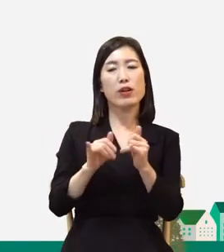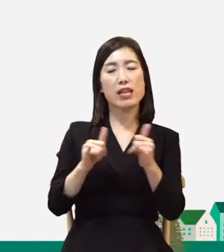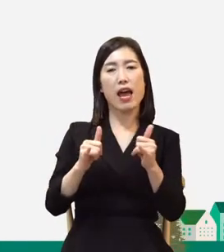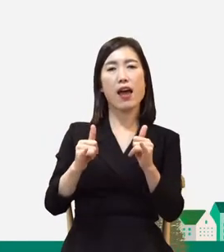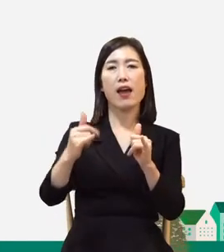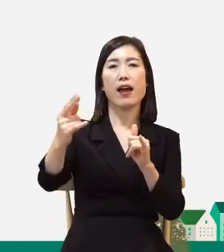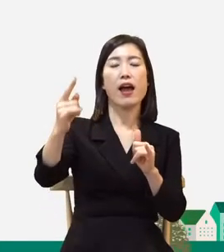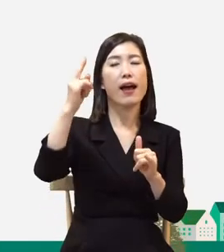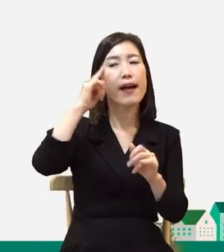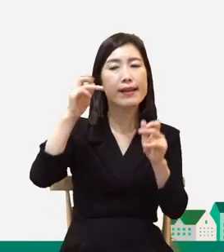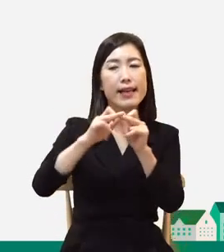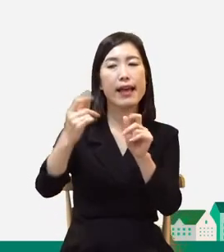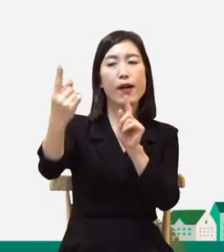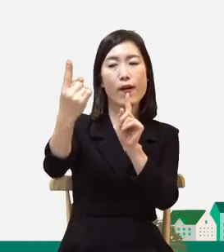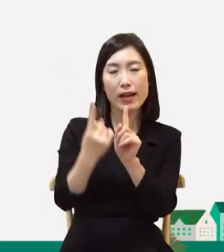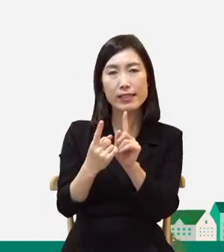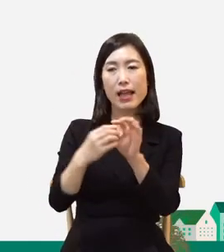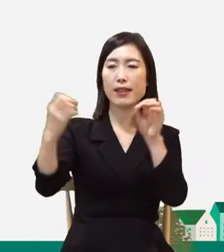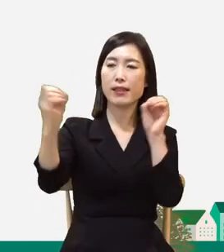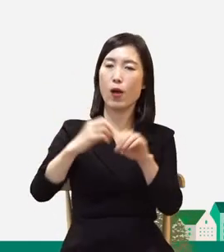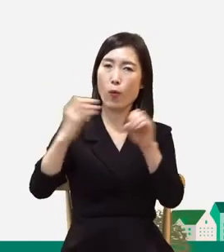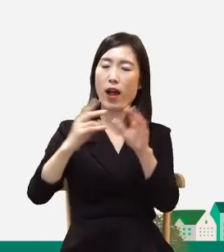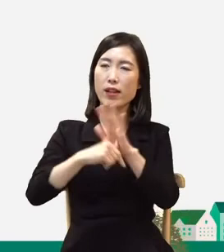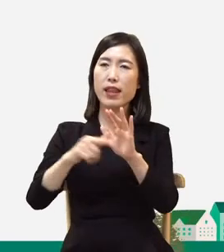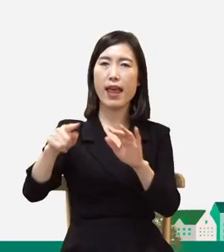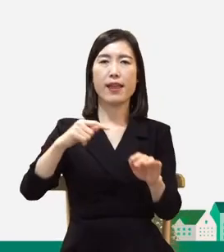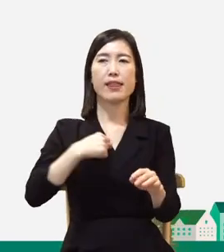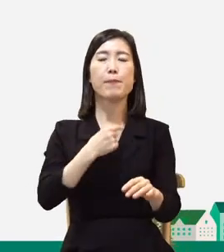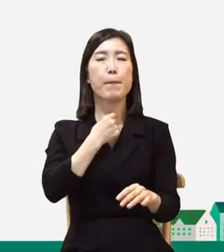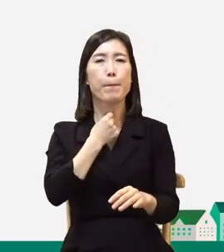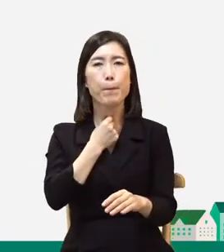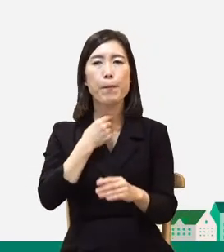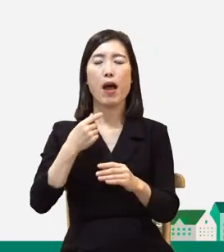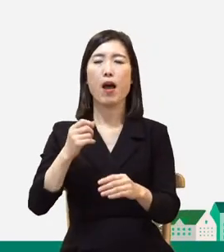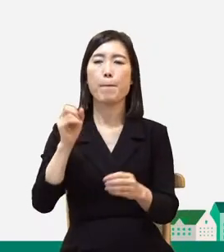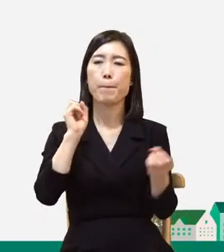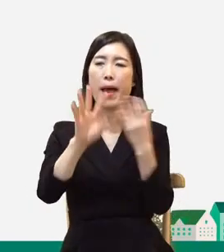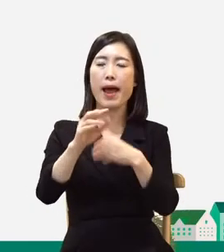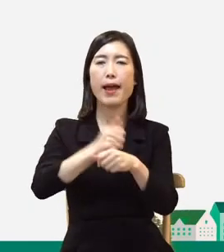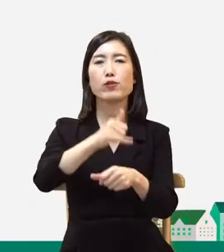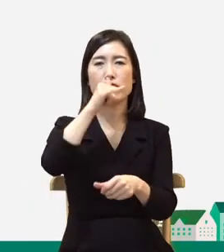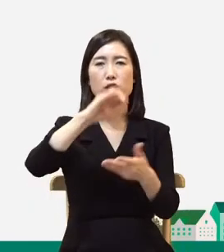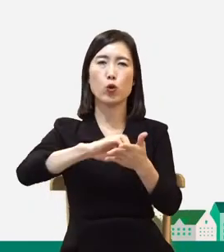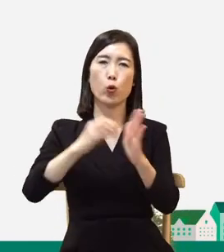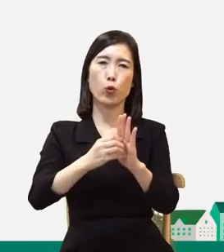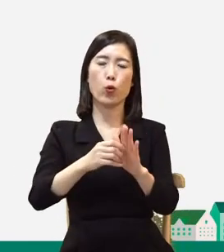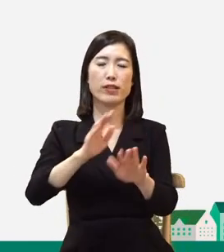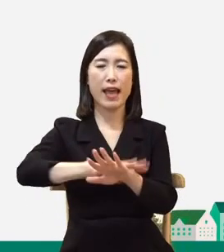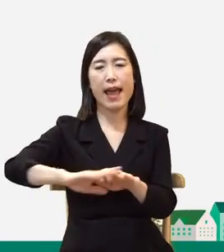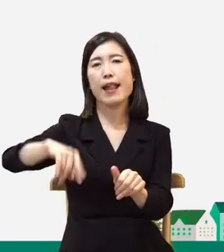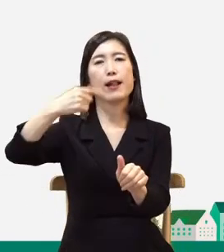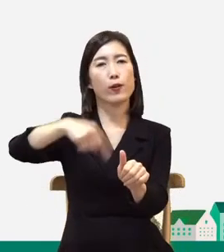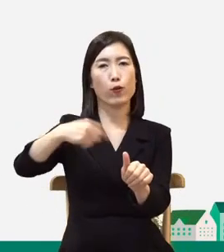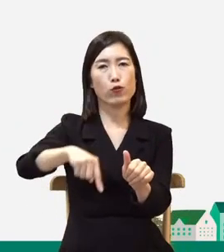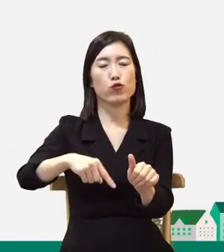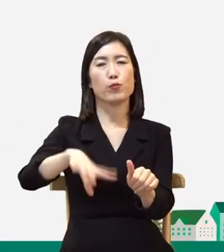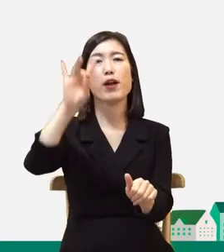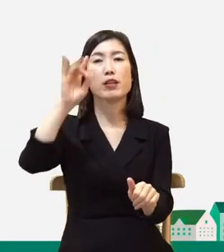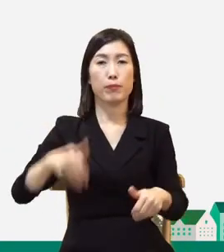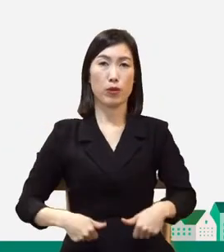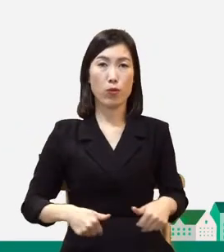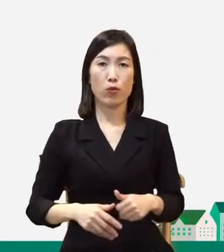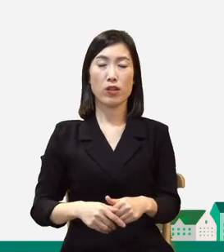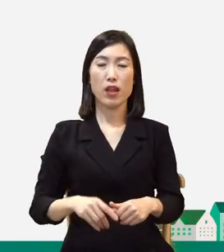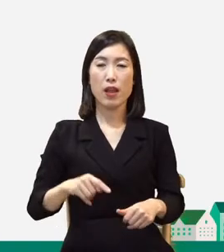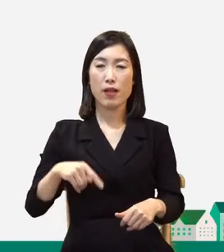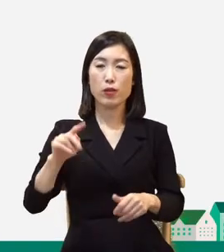그것에 대답하고 선택하고 결정하고 자기 삶을 주도적으로 살아갈 수 있도록 여러 가지 장애 정도에 따라서 준비를 해야 되는데 그런